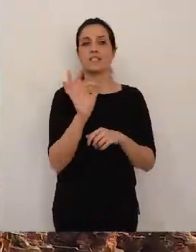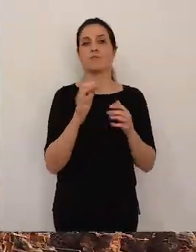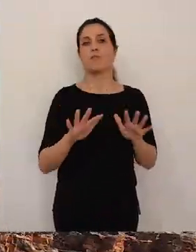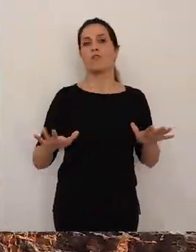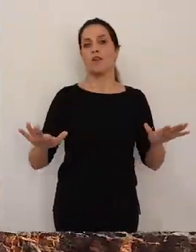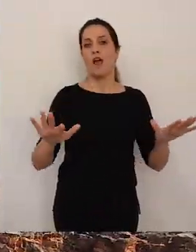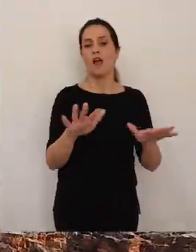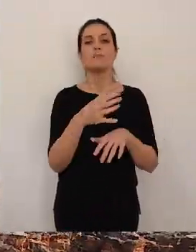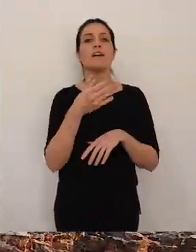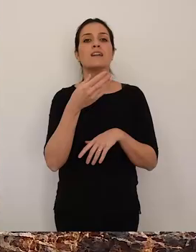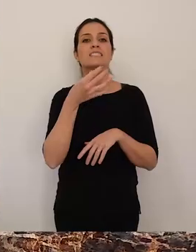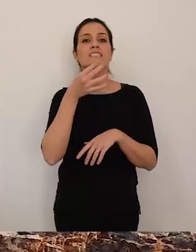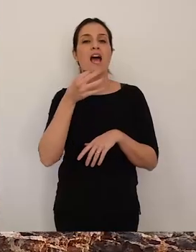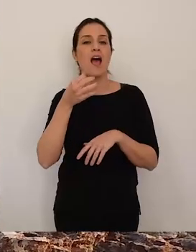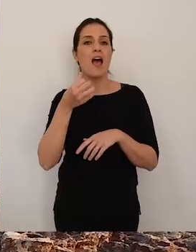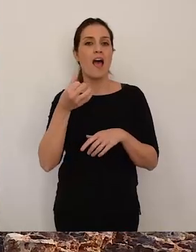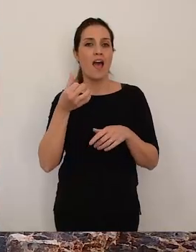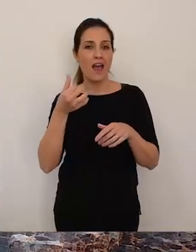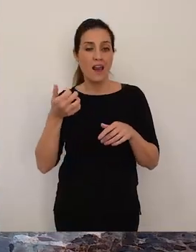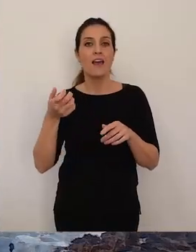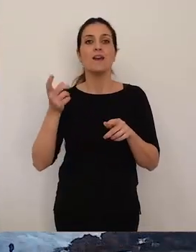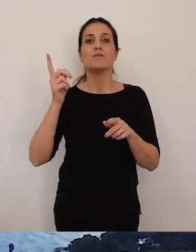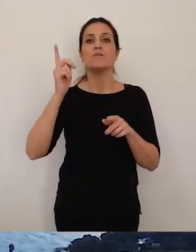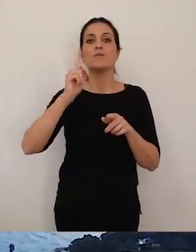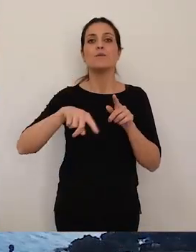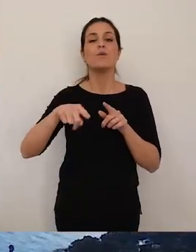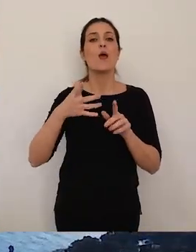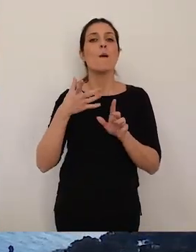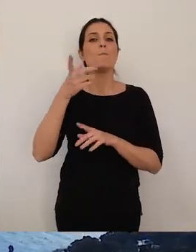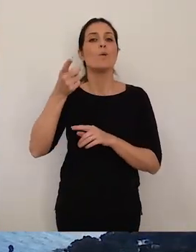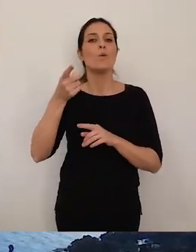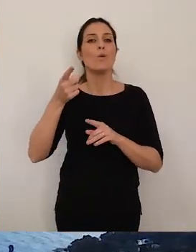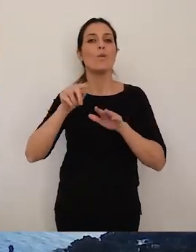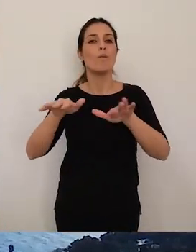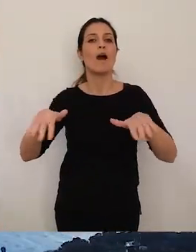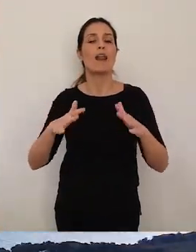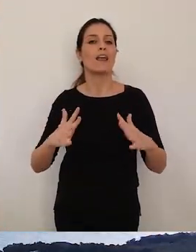mentre si è immersi tra la vegetazione della scogliera e il blu del mare cristallino.